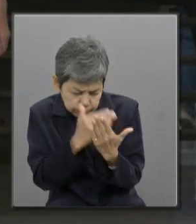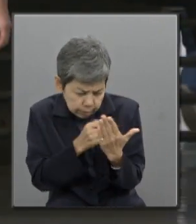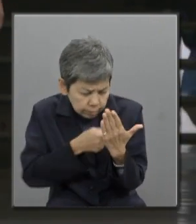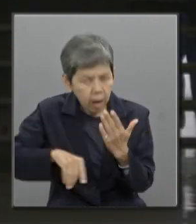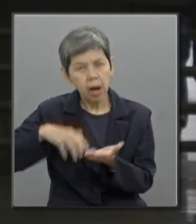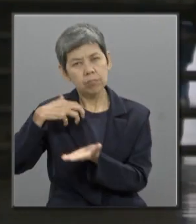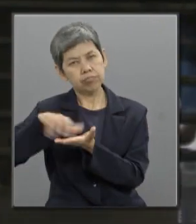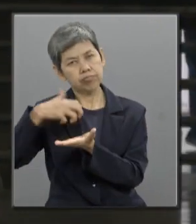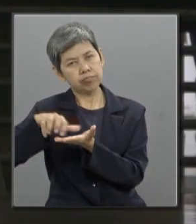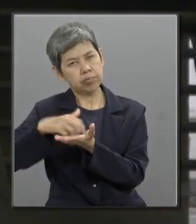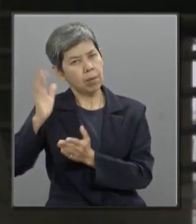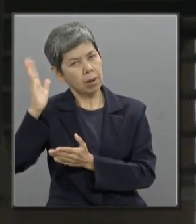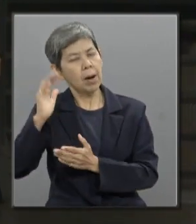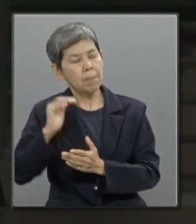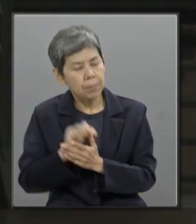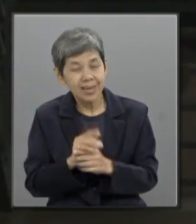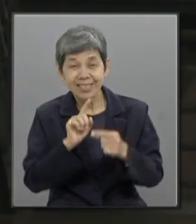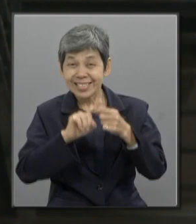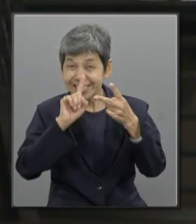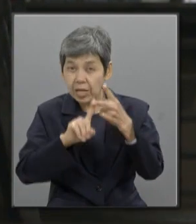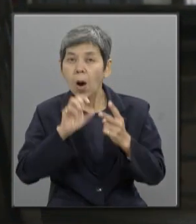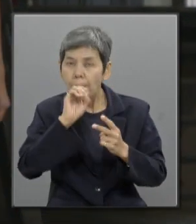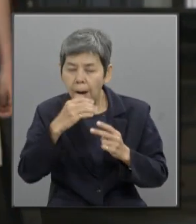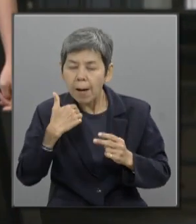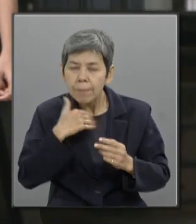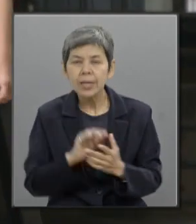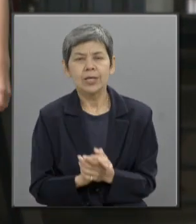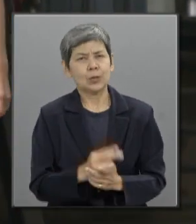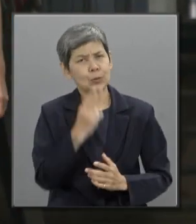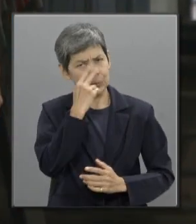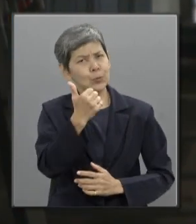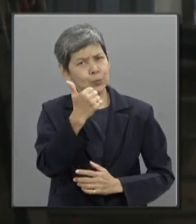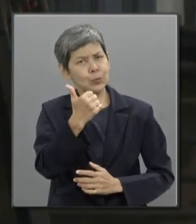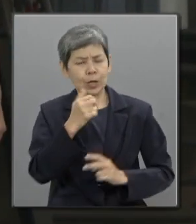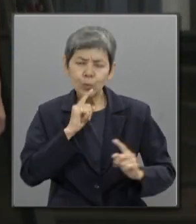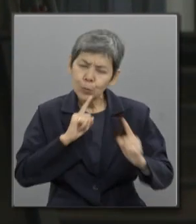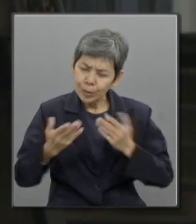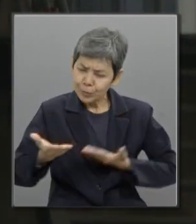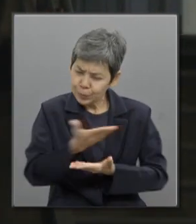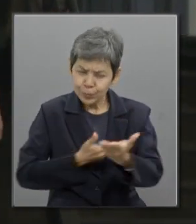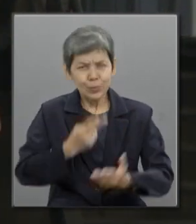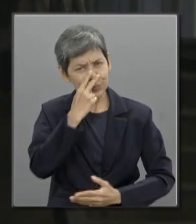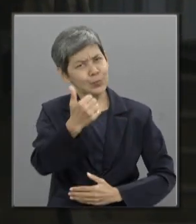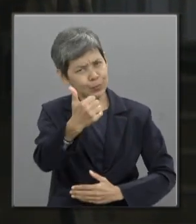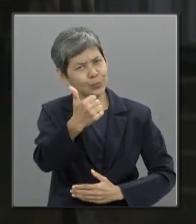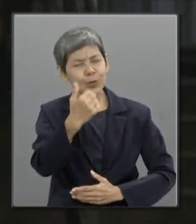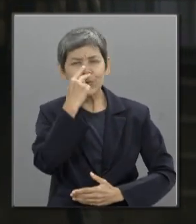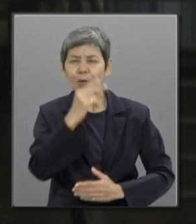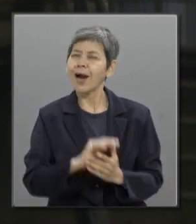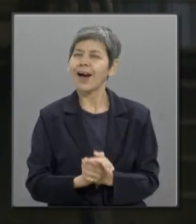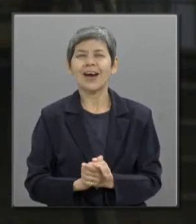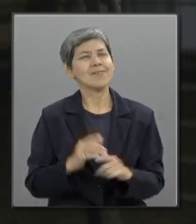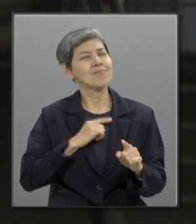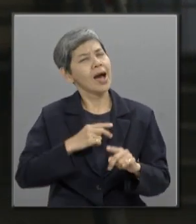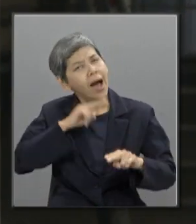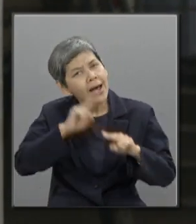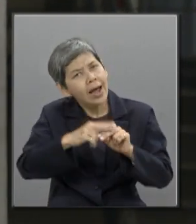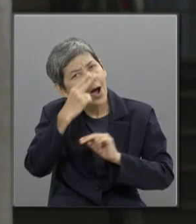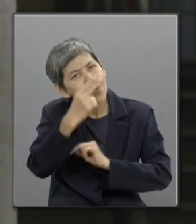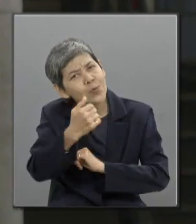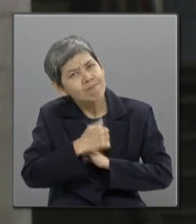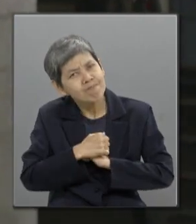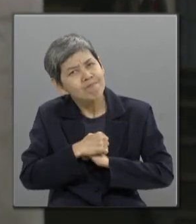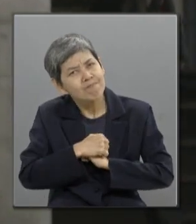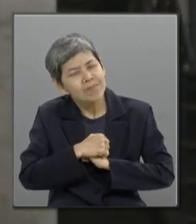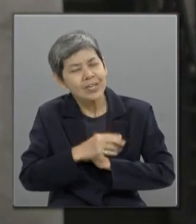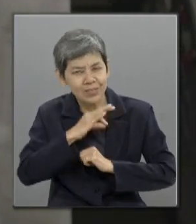ำเสนอหรือความคิดเห็นอีกส่วนหนึ่งก็บอกว่าชอบบรรยากาศการพูดคุยในรายการดูแล้วรู้สึกเหมือนได้นั่งอยู่ในกองบรรณาธิ